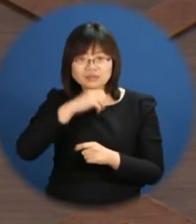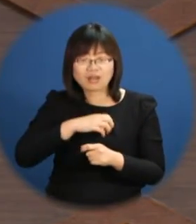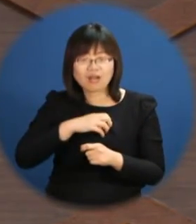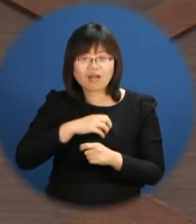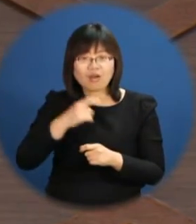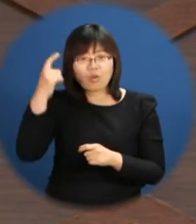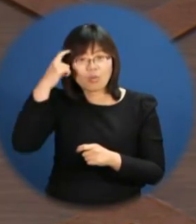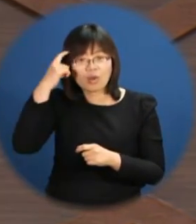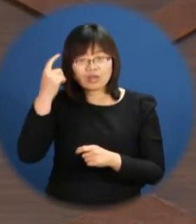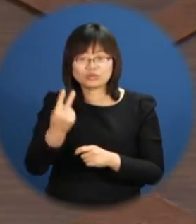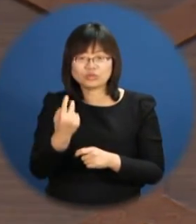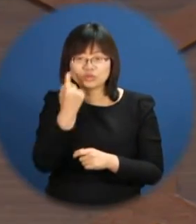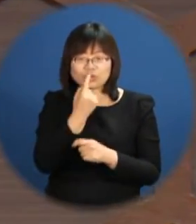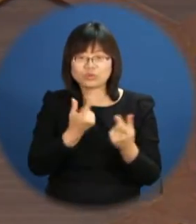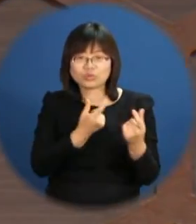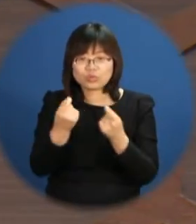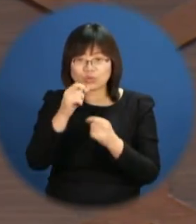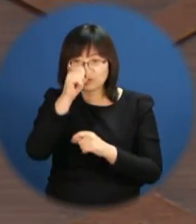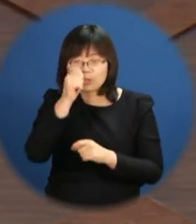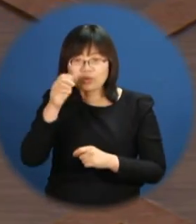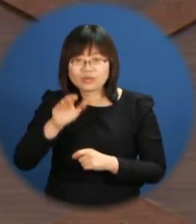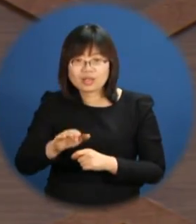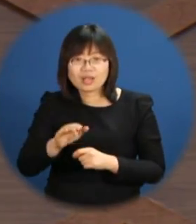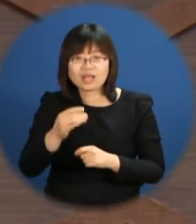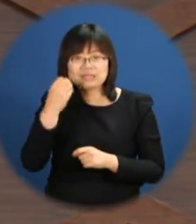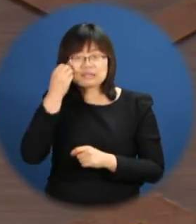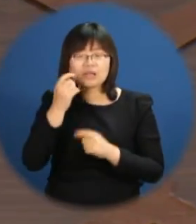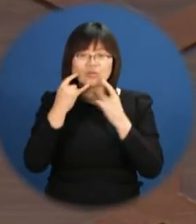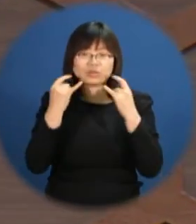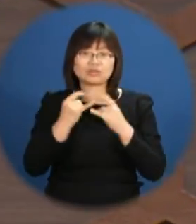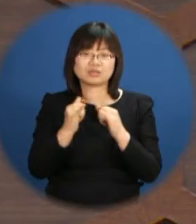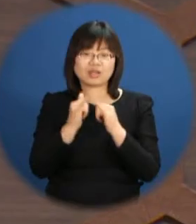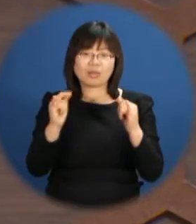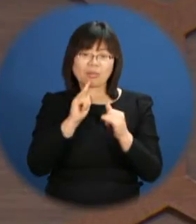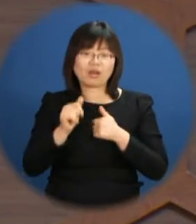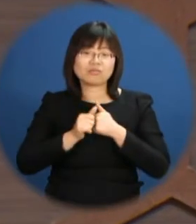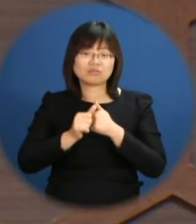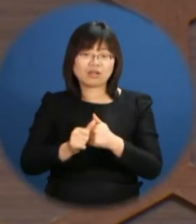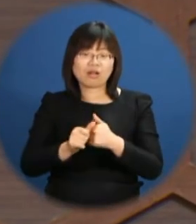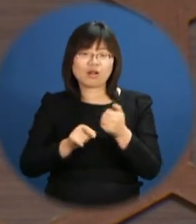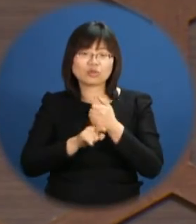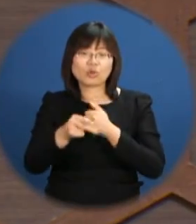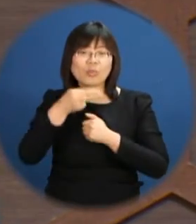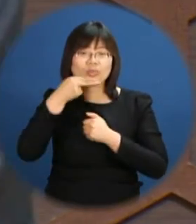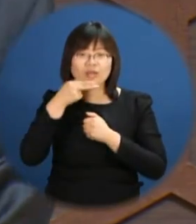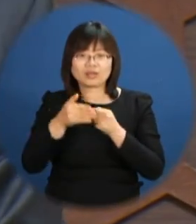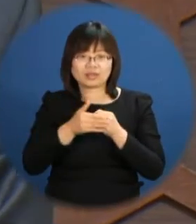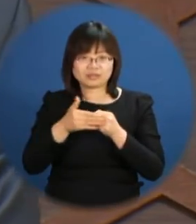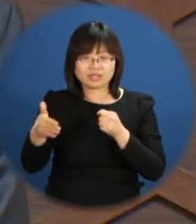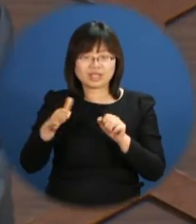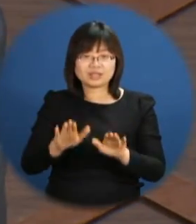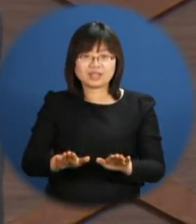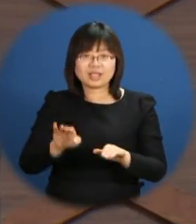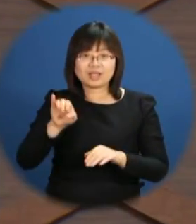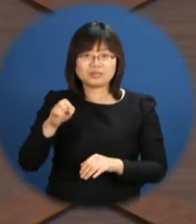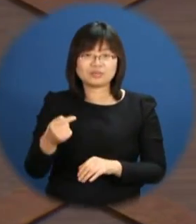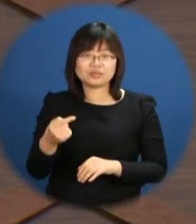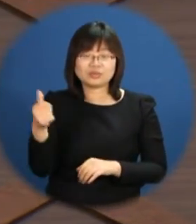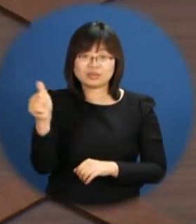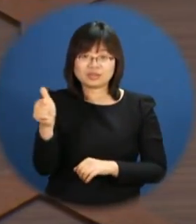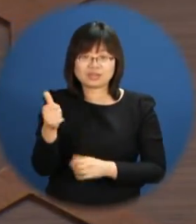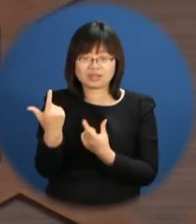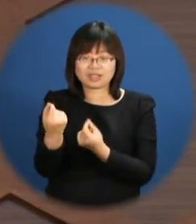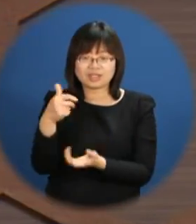내가 왜 두 이론이 다 좋은데 쳐 이상한 프랑스 사람 말을 따라야 되느냐 그리고 이제 프리 스켈리도 그런